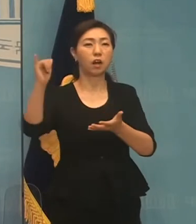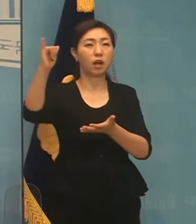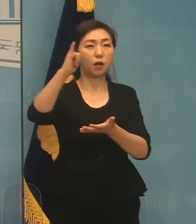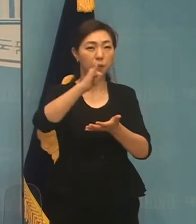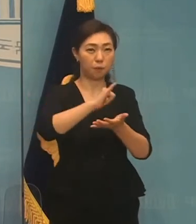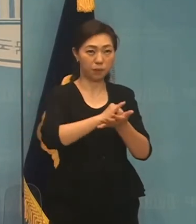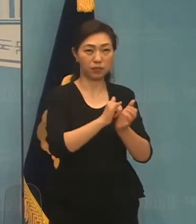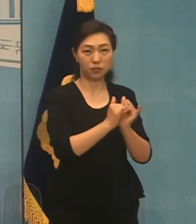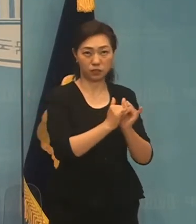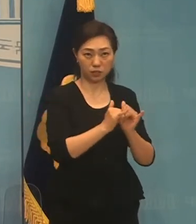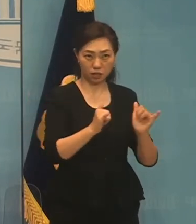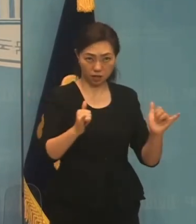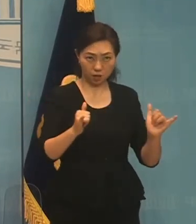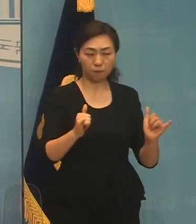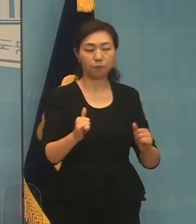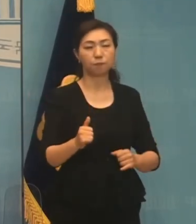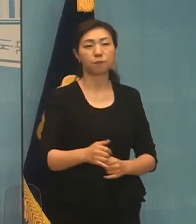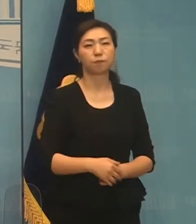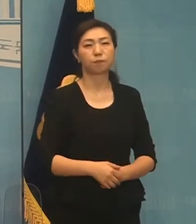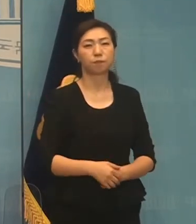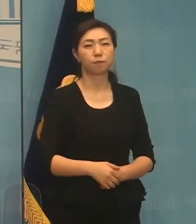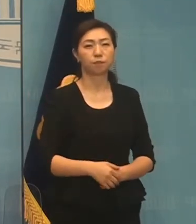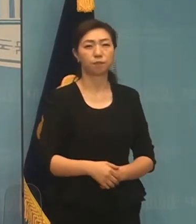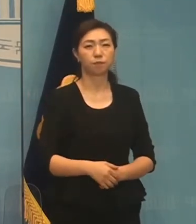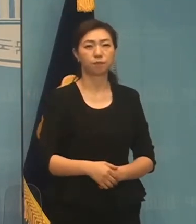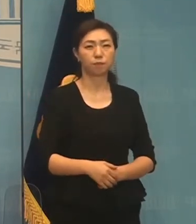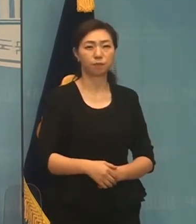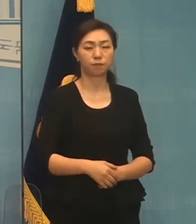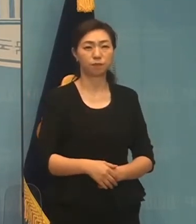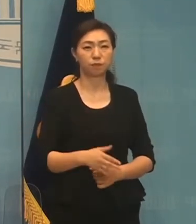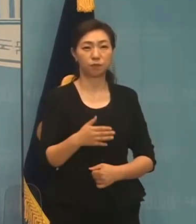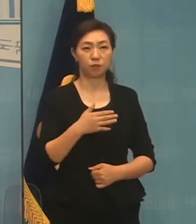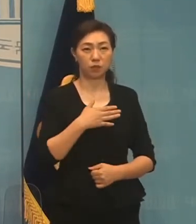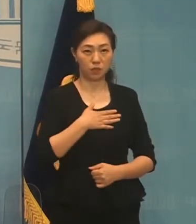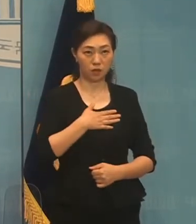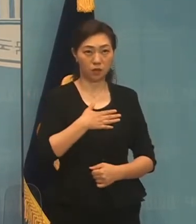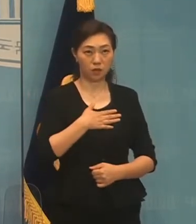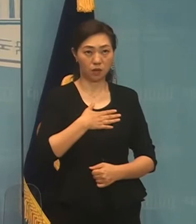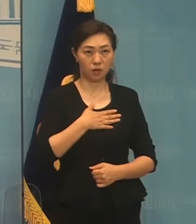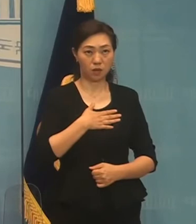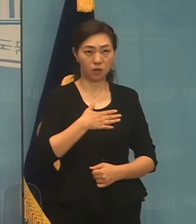나를 낳아 키워주신 아버지, 어머니에 대한